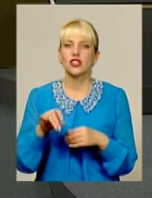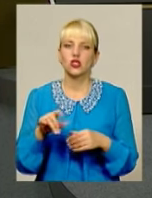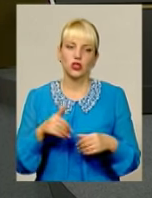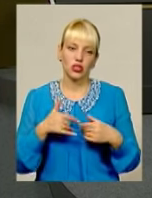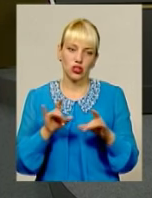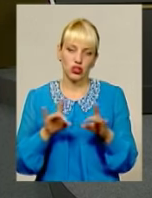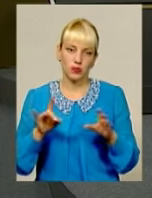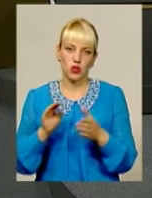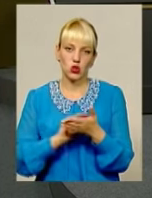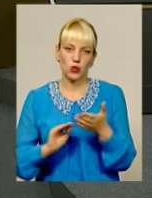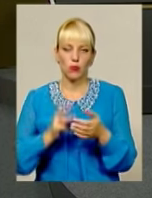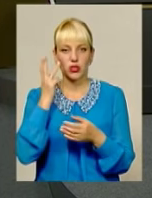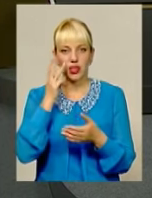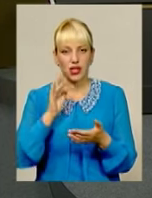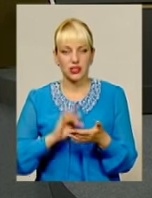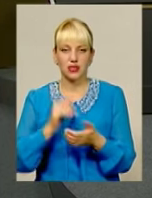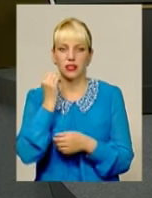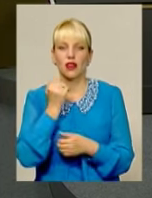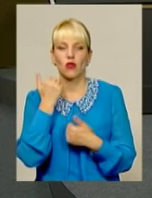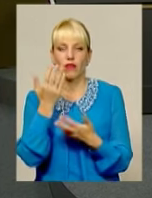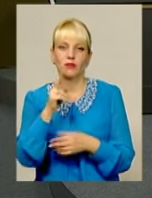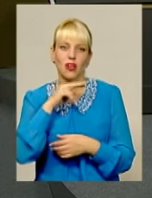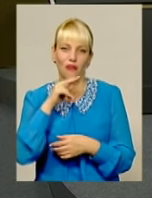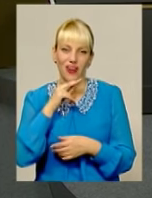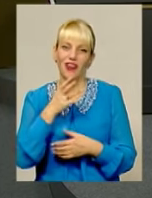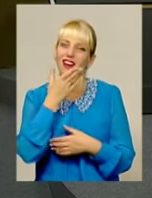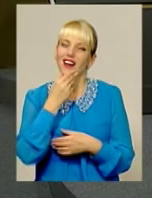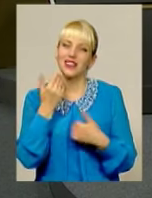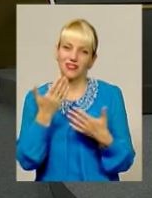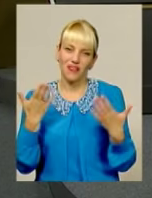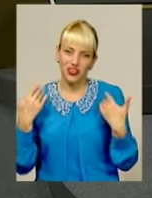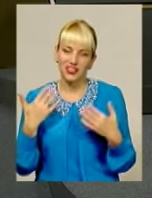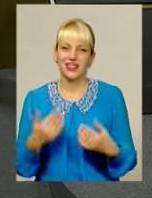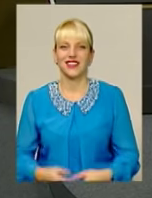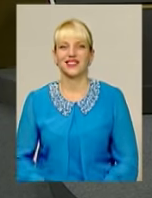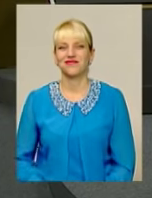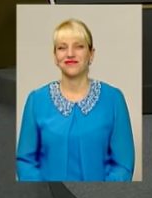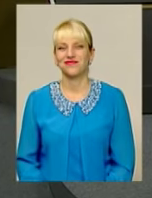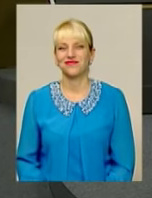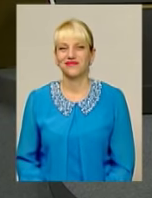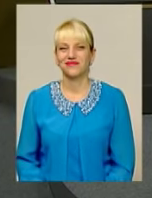розповісти журналісти Поділля Центр. Дякуємо вам за увагу. Гарних вихідних. Відпочивайте.